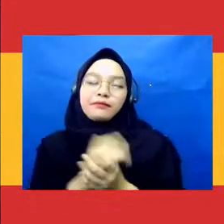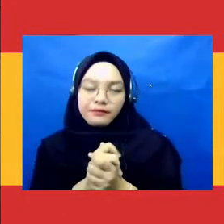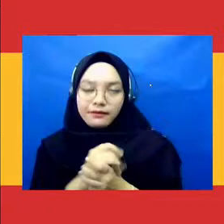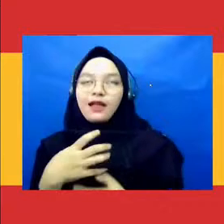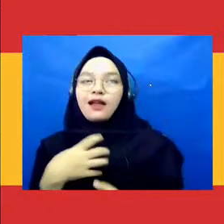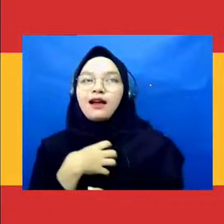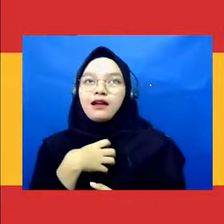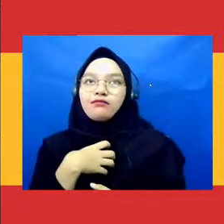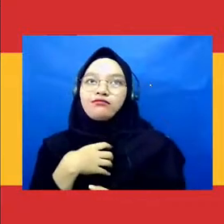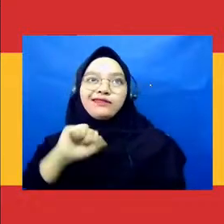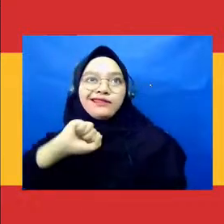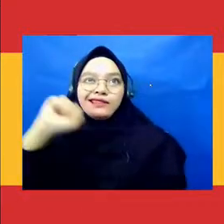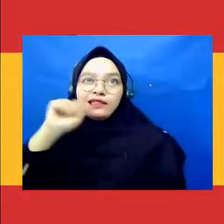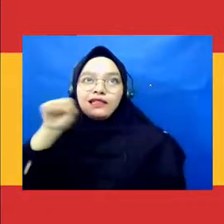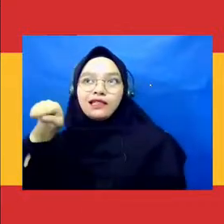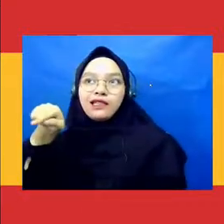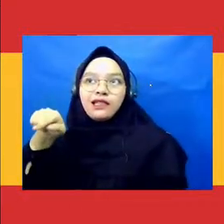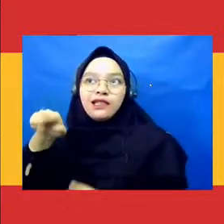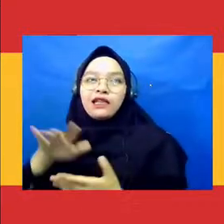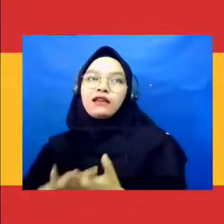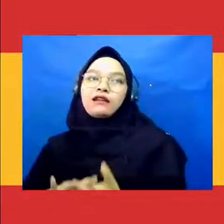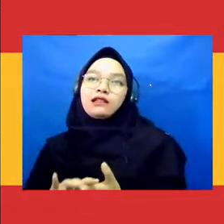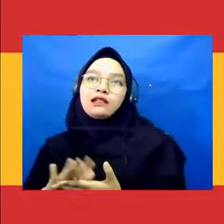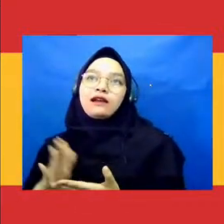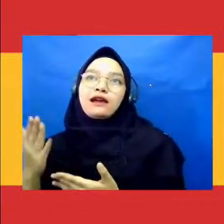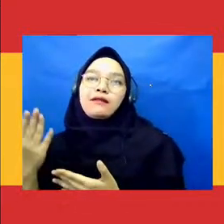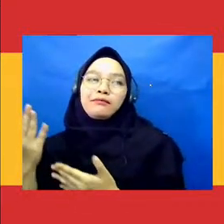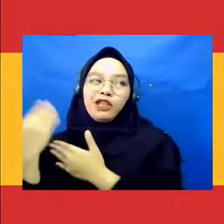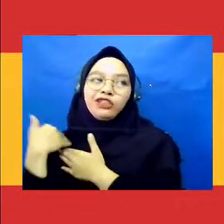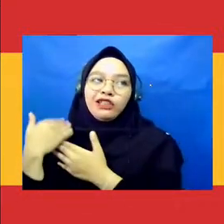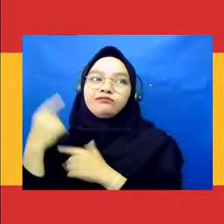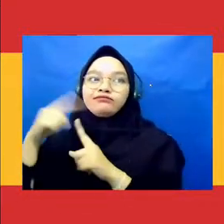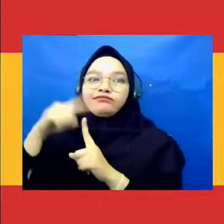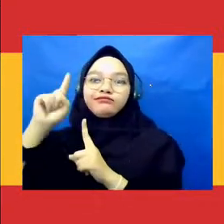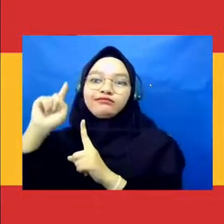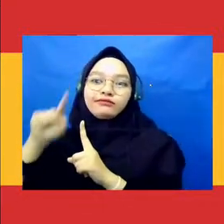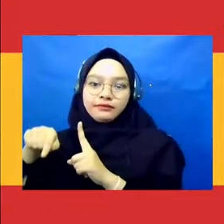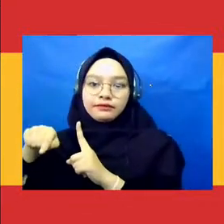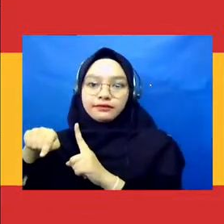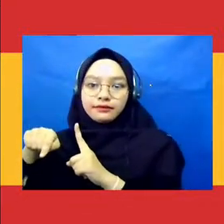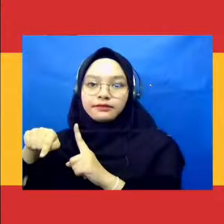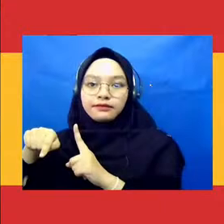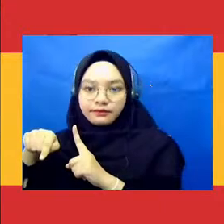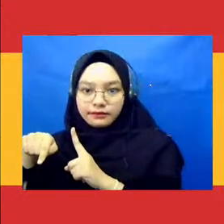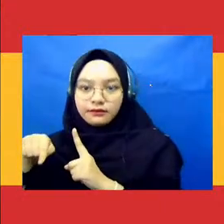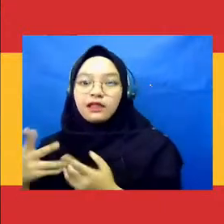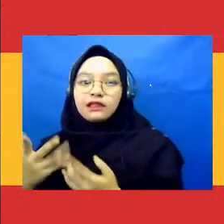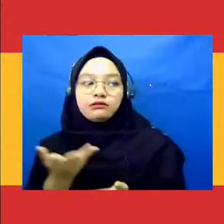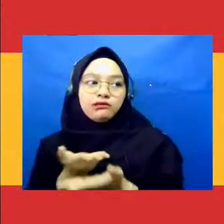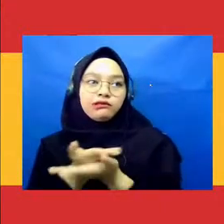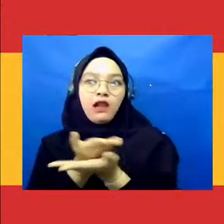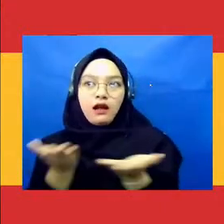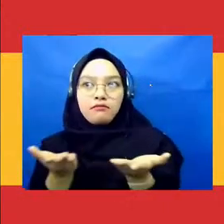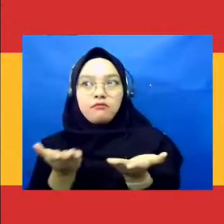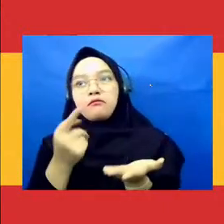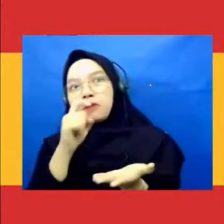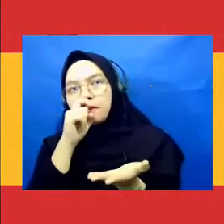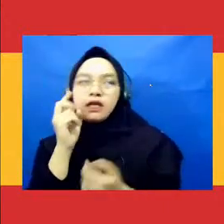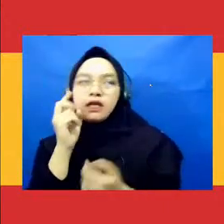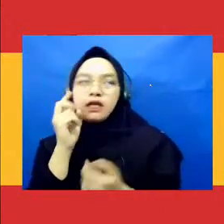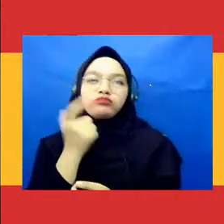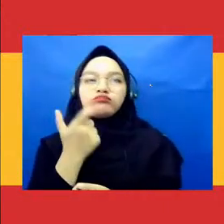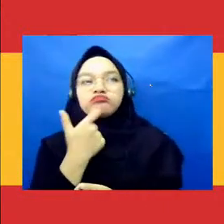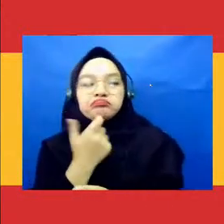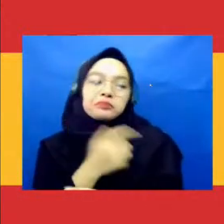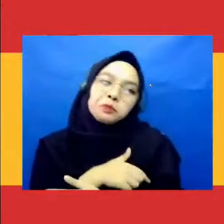tugas. Nah, silakan Bapak Ibu mengidentifikasi kira-kira